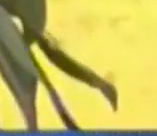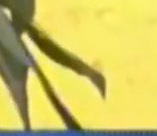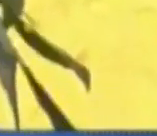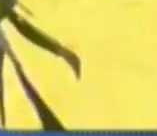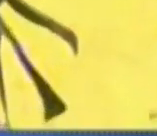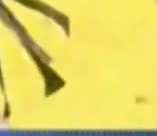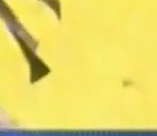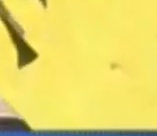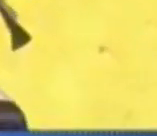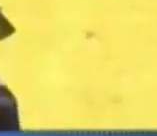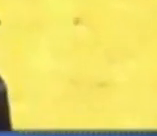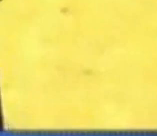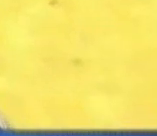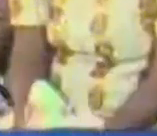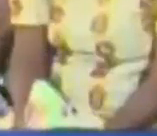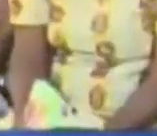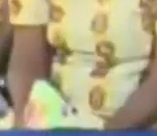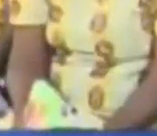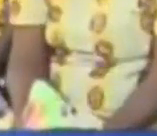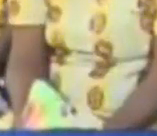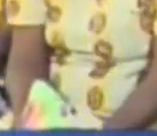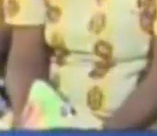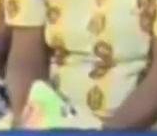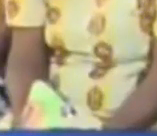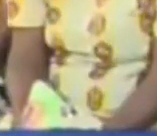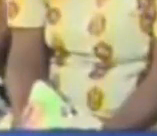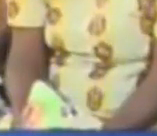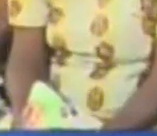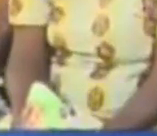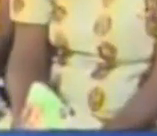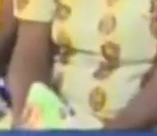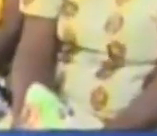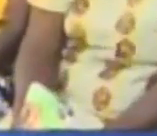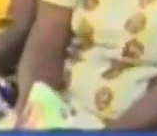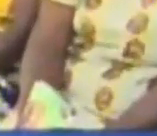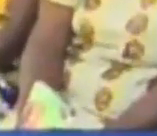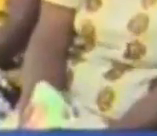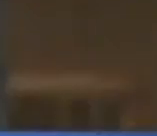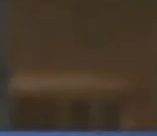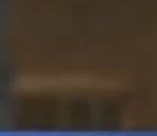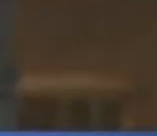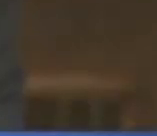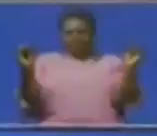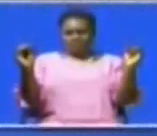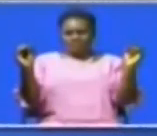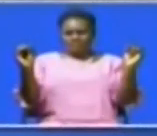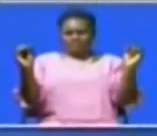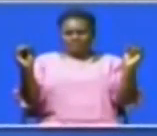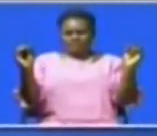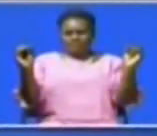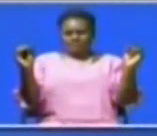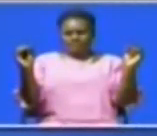Yeah. Ngai ni mwega. Yeah. Those of you who doesn't know him, he has been honored by the... Pongezi